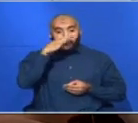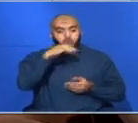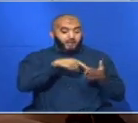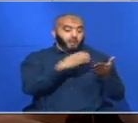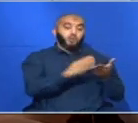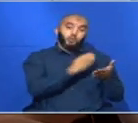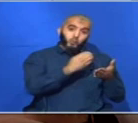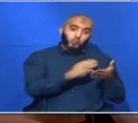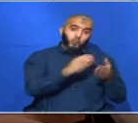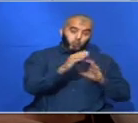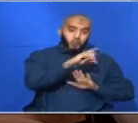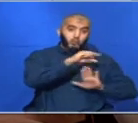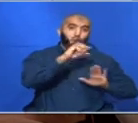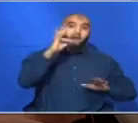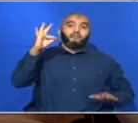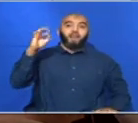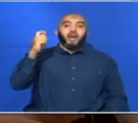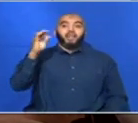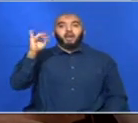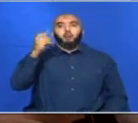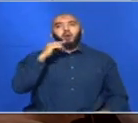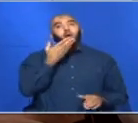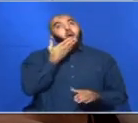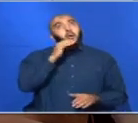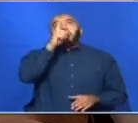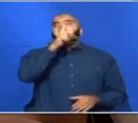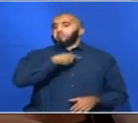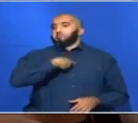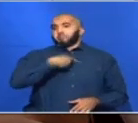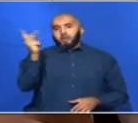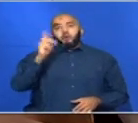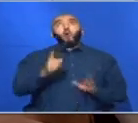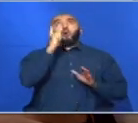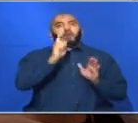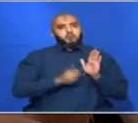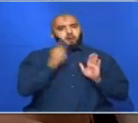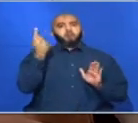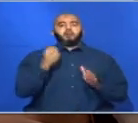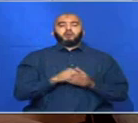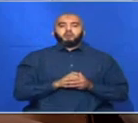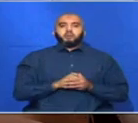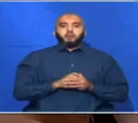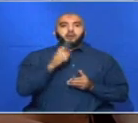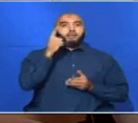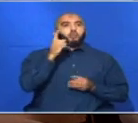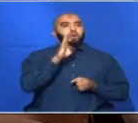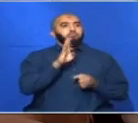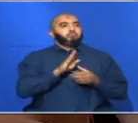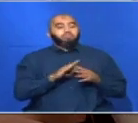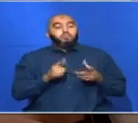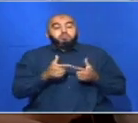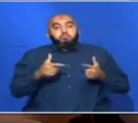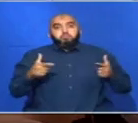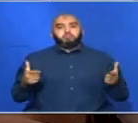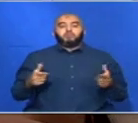بالثناء عليه وبالتالي اقوله هو الاول هو الاخر هو الظاهره هو الباطن هو المحيي